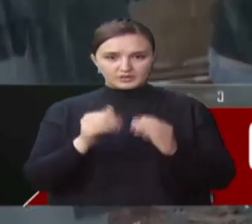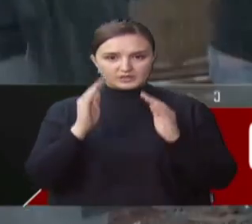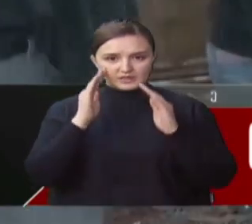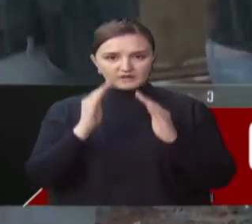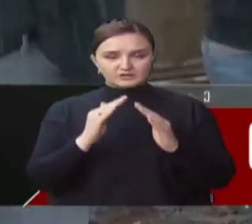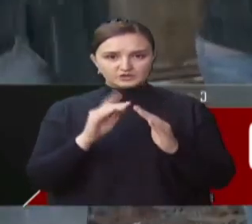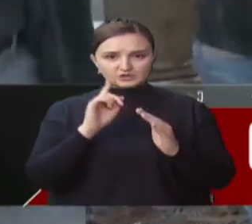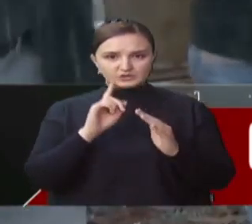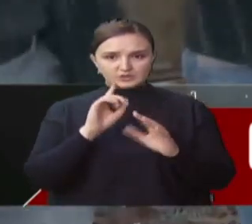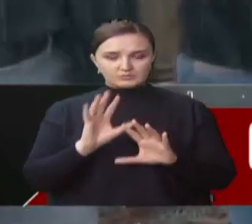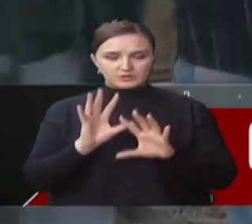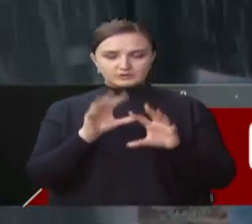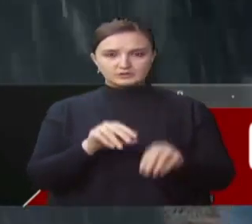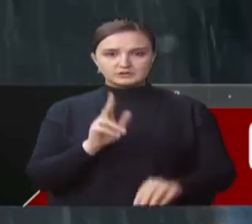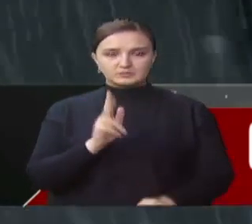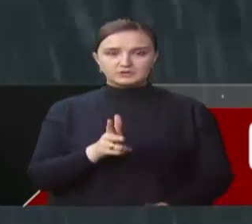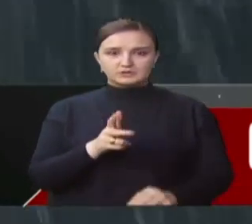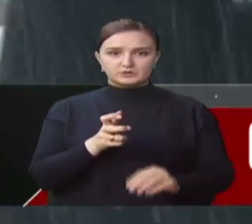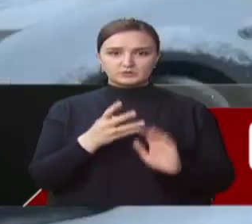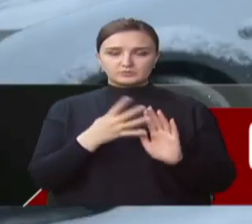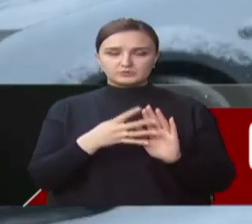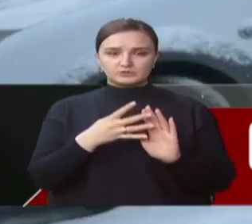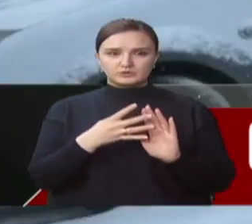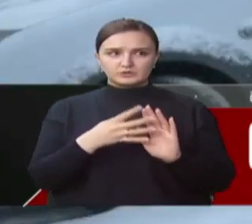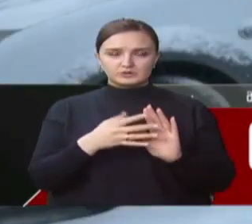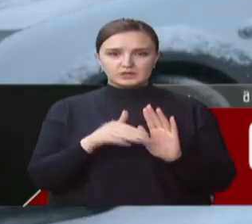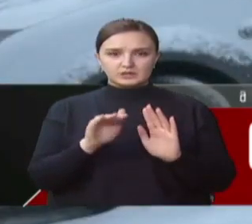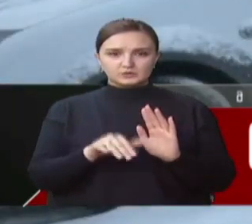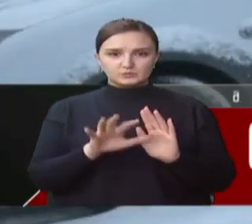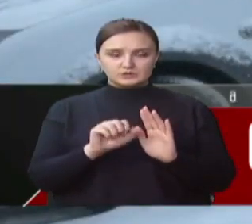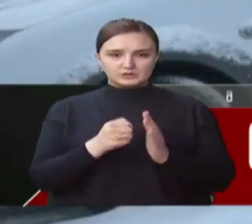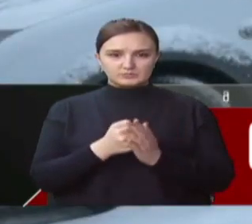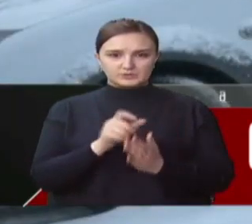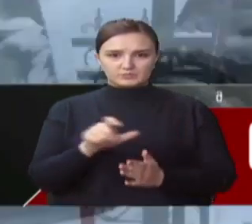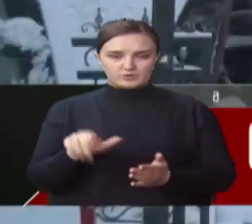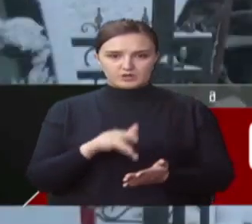გადაყვანილია 380500-მდე დაზარალებული მოქალაქე.